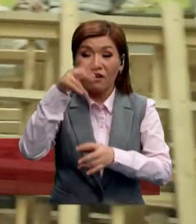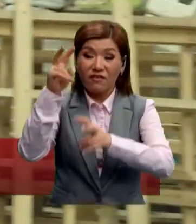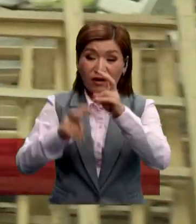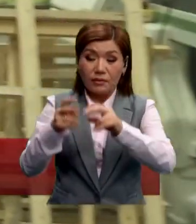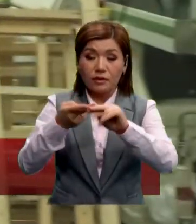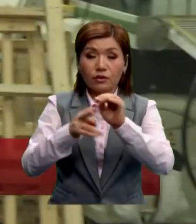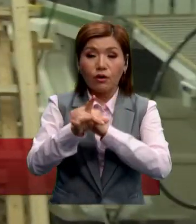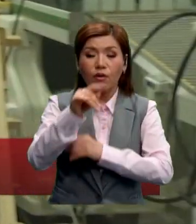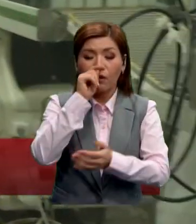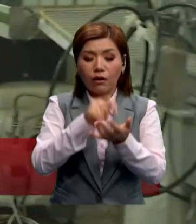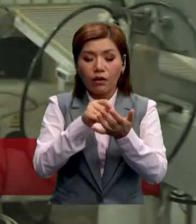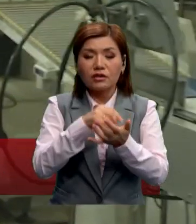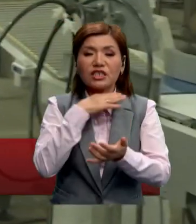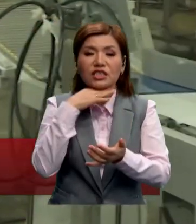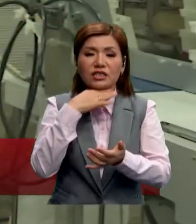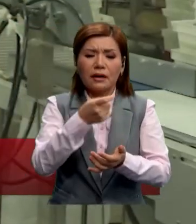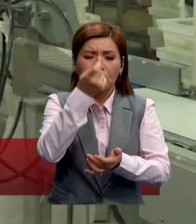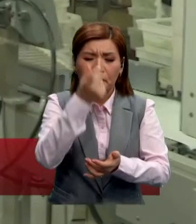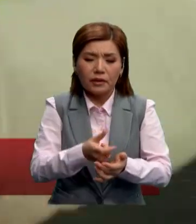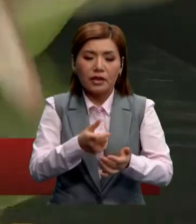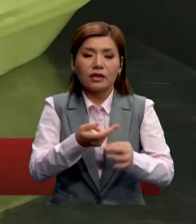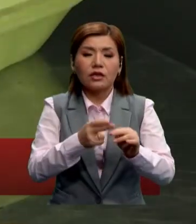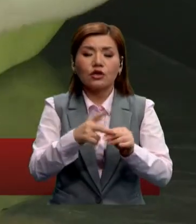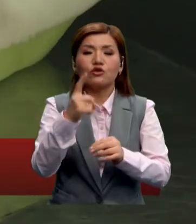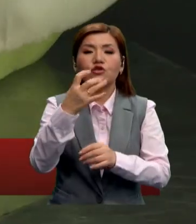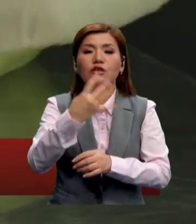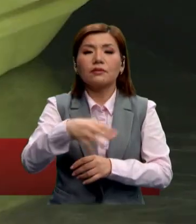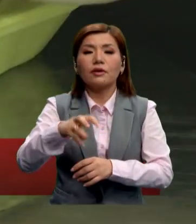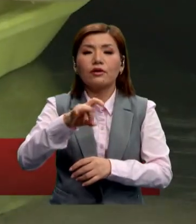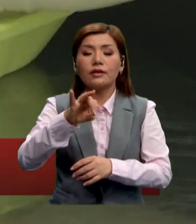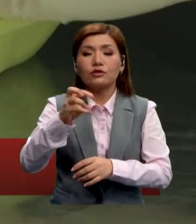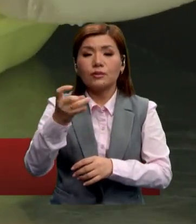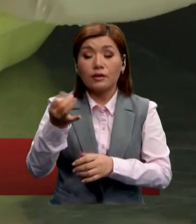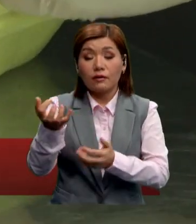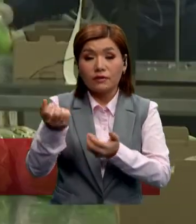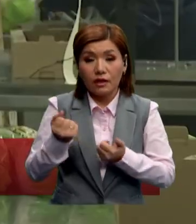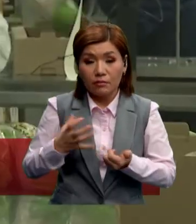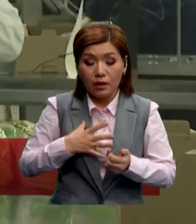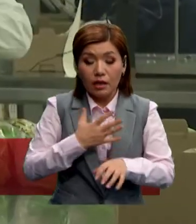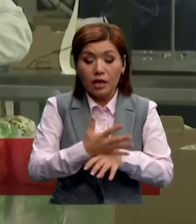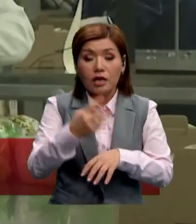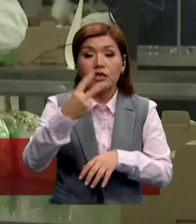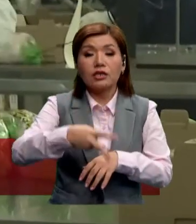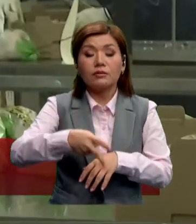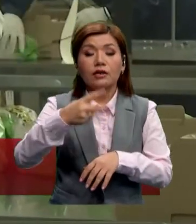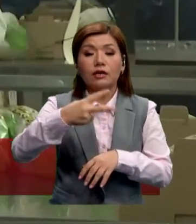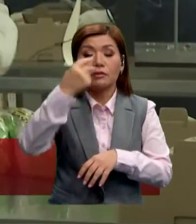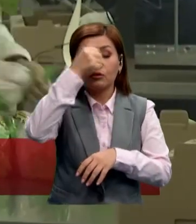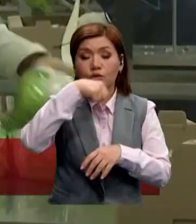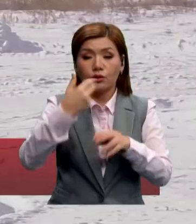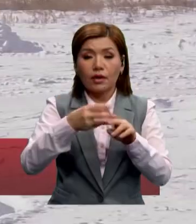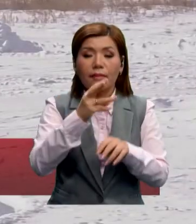құс етін арзандатылған бағамен ұсынғаны үшін мемлекеттен 140 миллион теңге субсидия алған. Ал 2022 жылы,